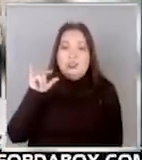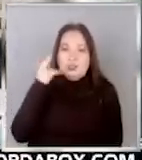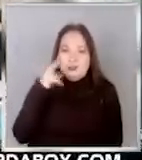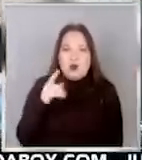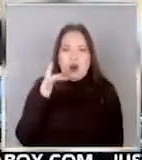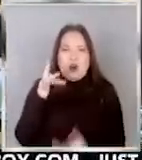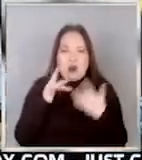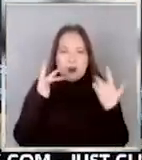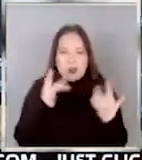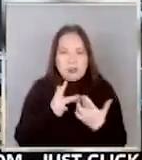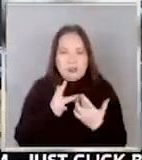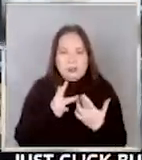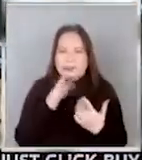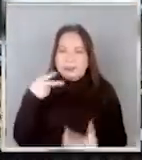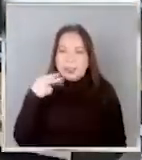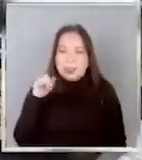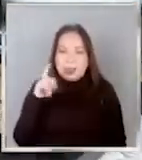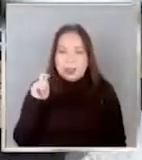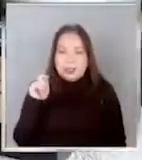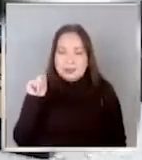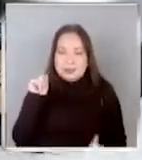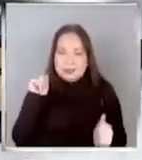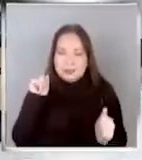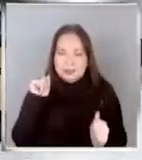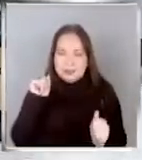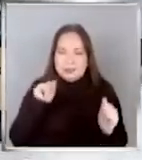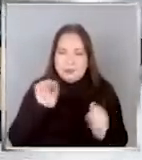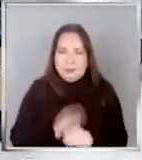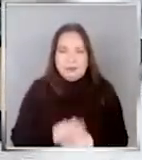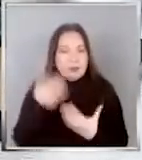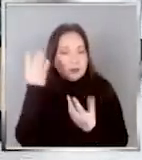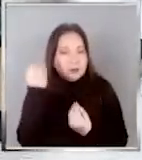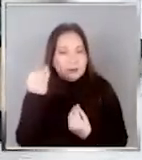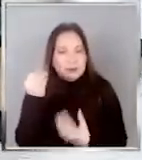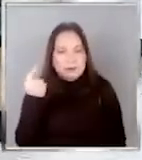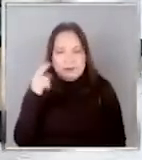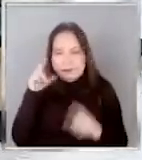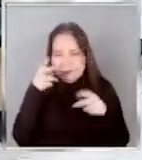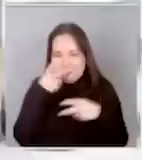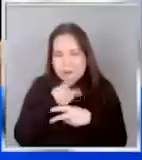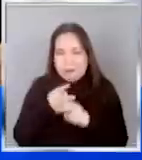GMA Integrated News, Katrina Son, Nakatutok, 24 Oras.